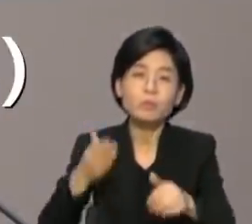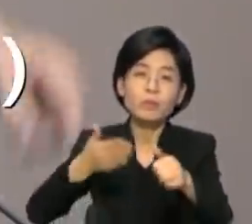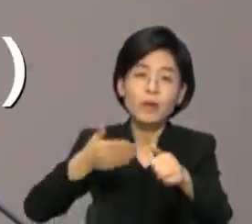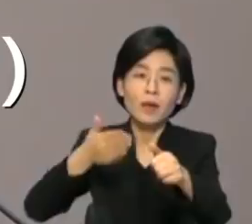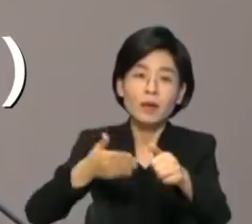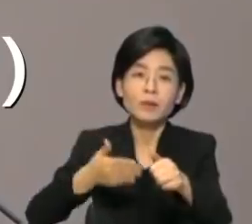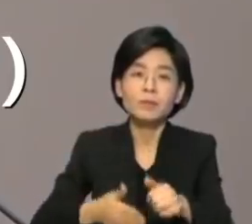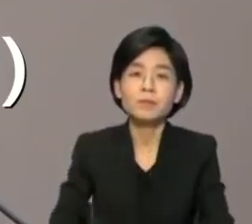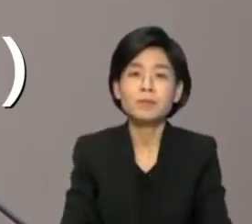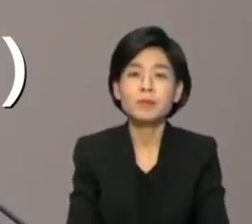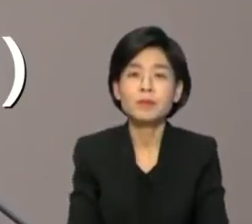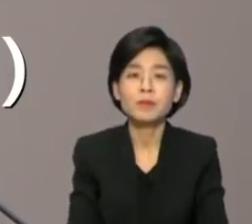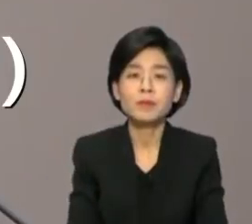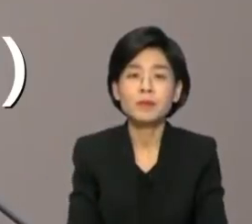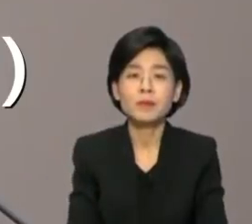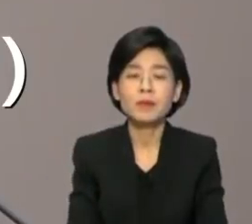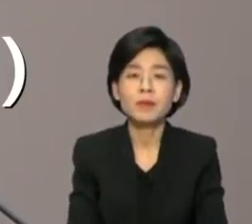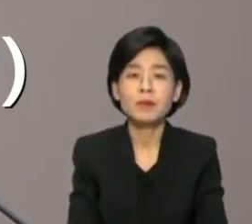박수 칠 일이 아니에요.